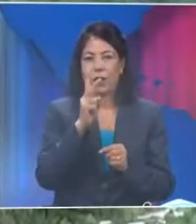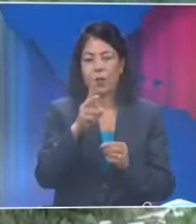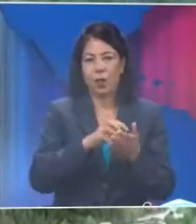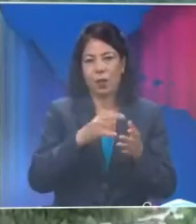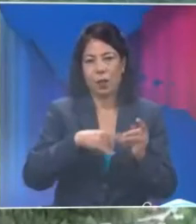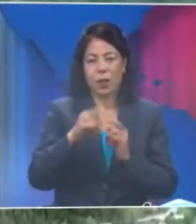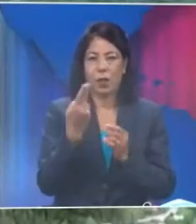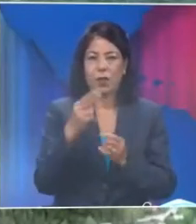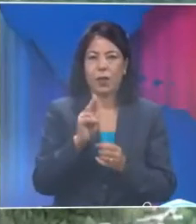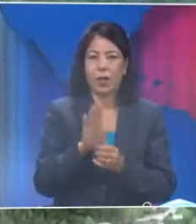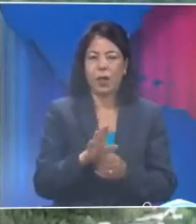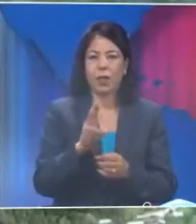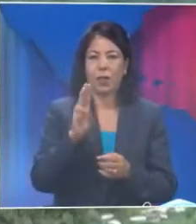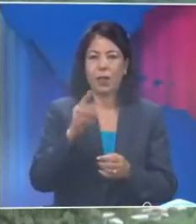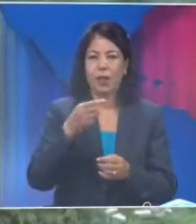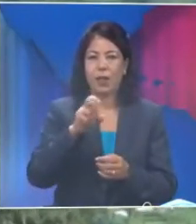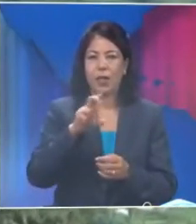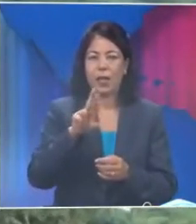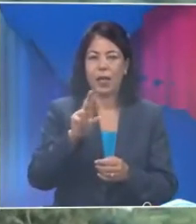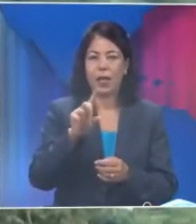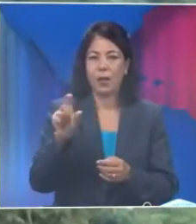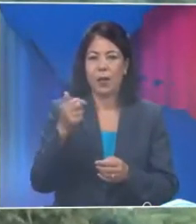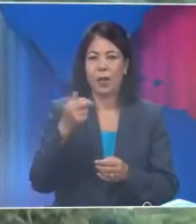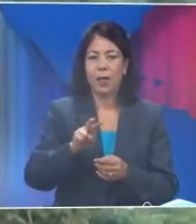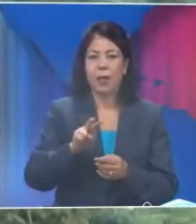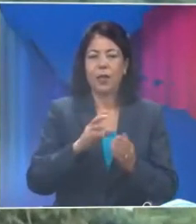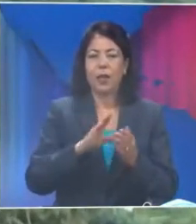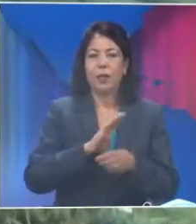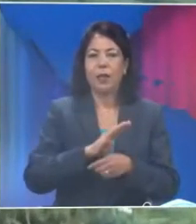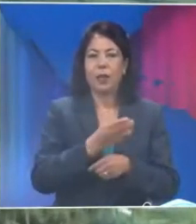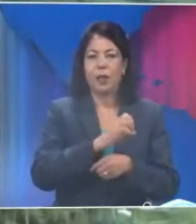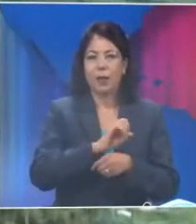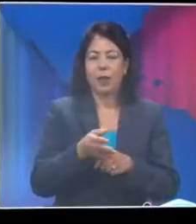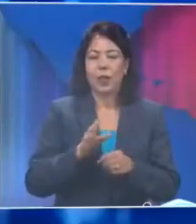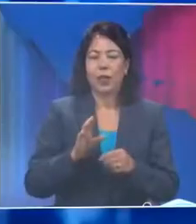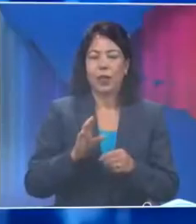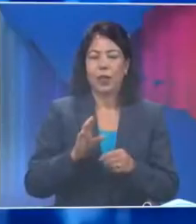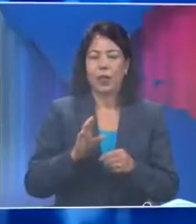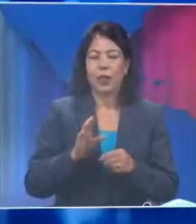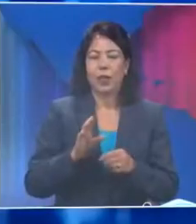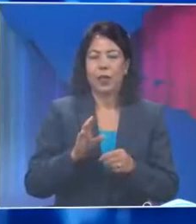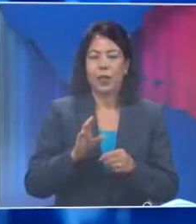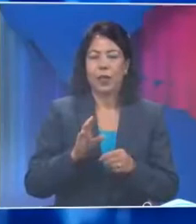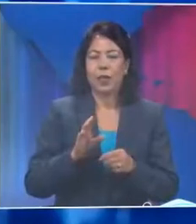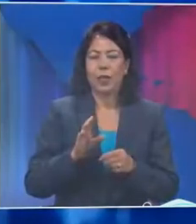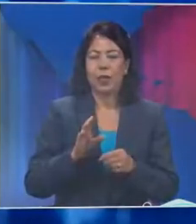फर्कने गरेका छन्। मन्दिरा थापा, नेपाल टेलिभिजन, बागमती प्रदेश, दोलखा।